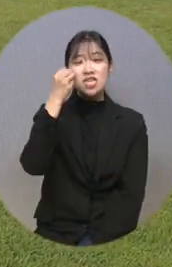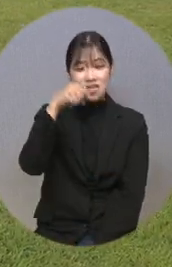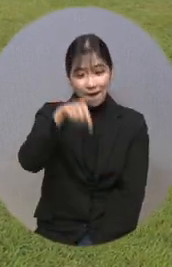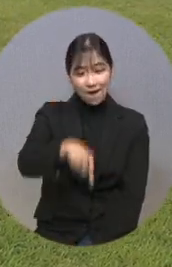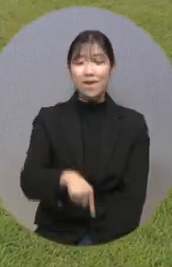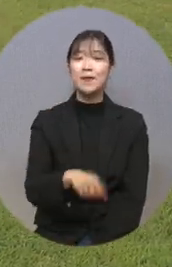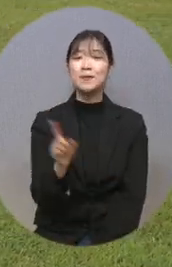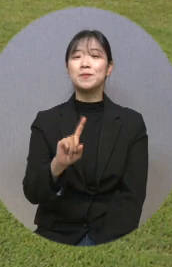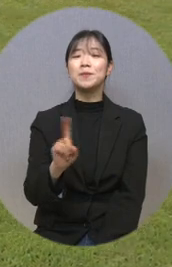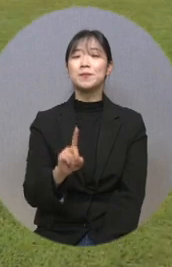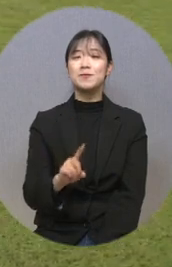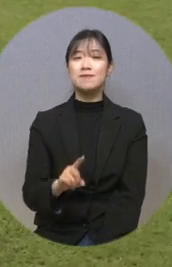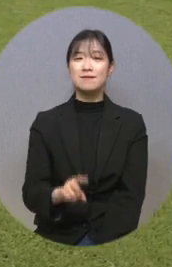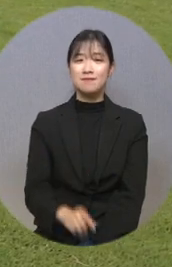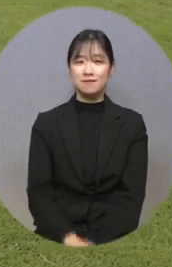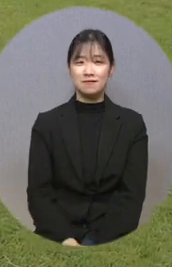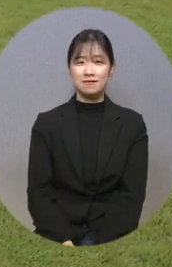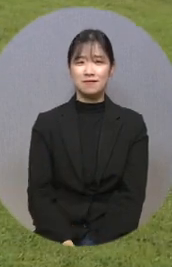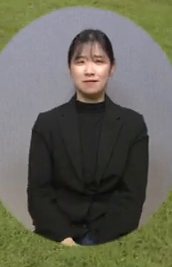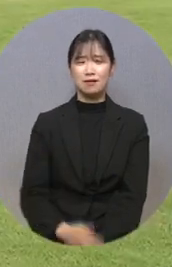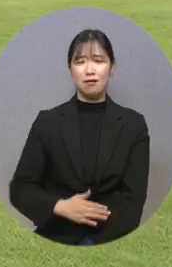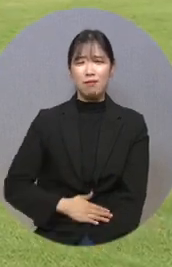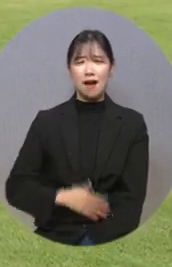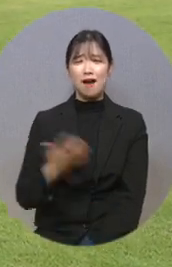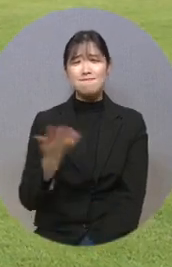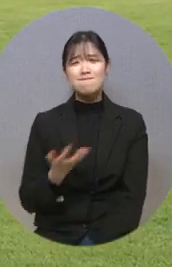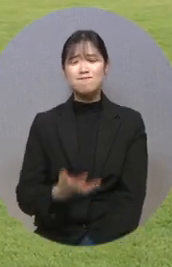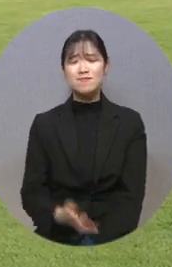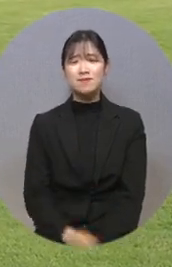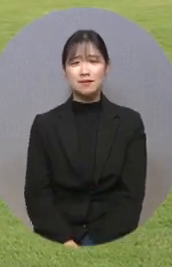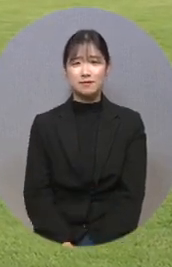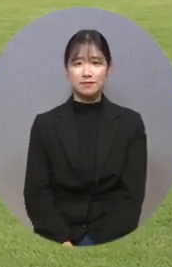지금 동생은. 너무 이상해. 배 아파 죽을 거였구나.